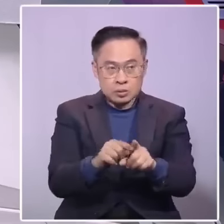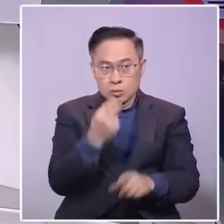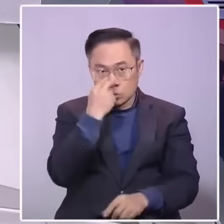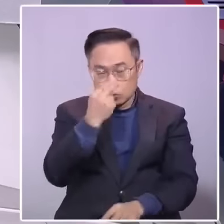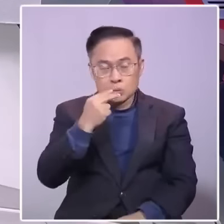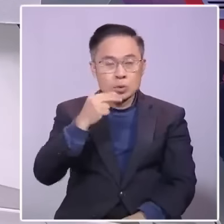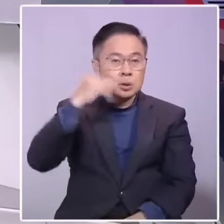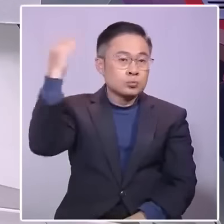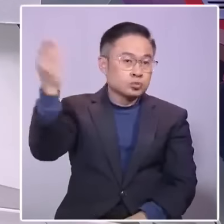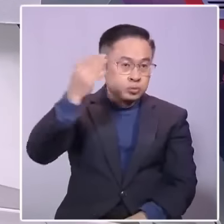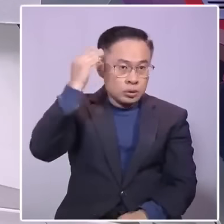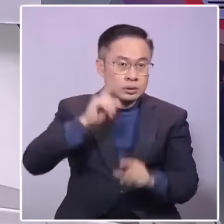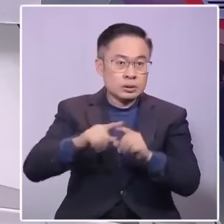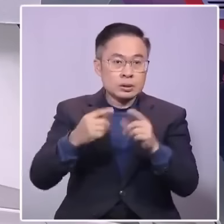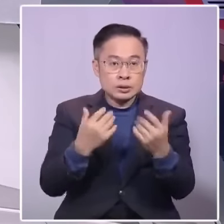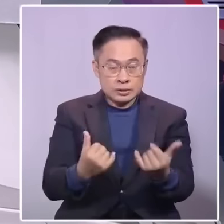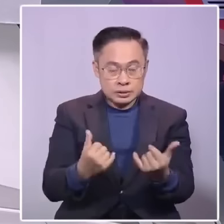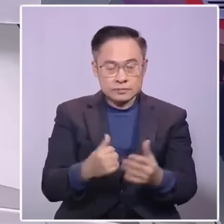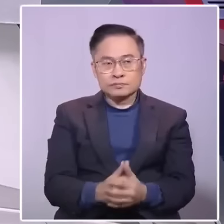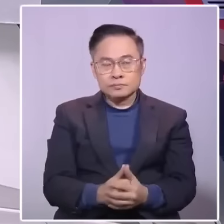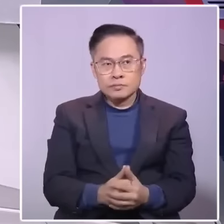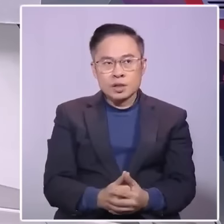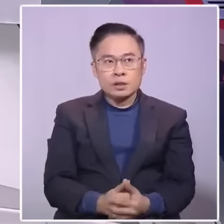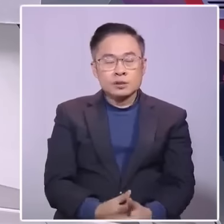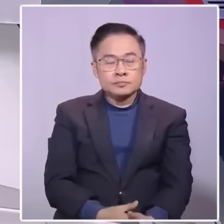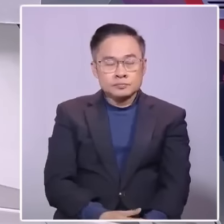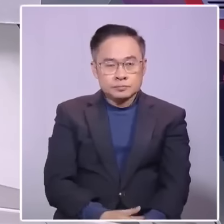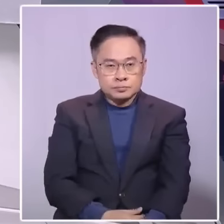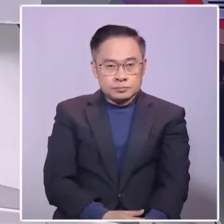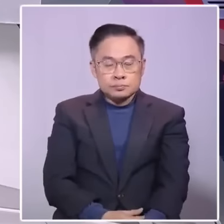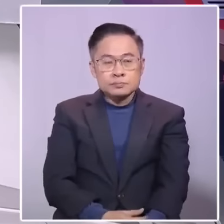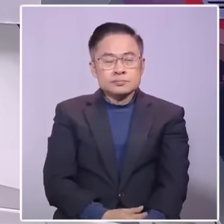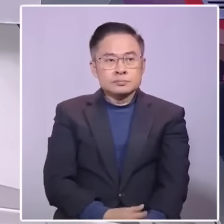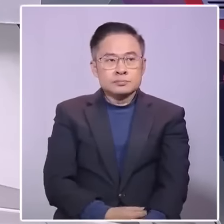ภาพอากาศแล้วก็อัปเดตนะครับกับสนามบินในพื้นที่ที่ท่านจะเดินทางไปด้วยนะครับ